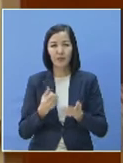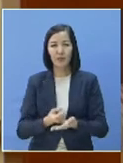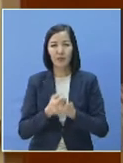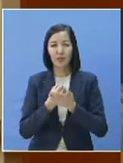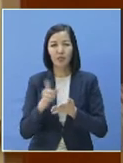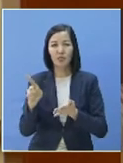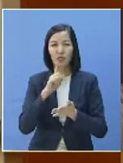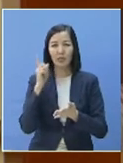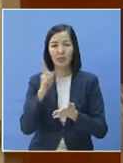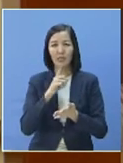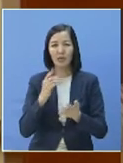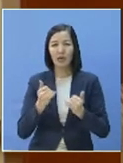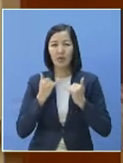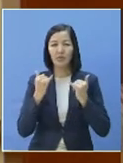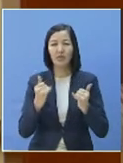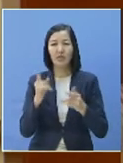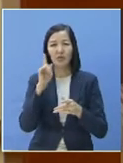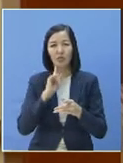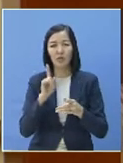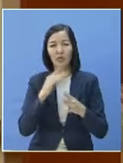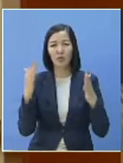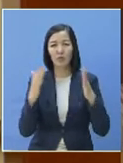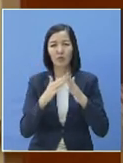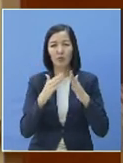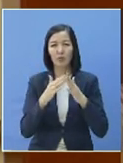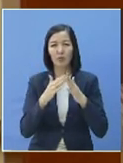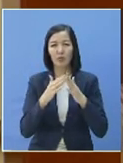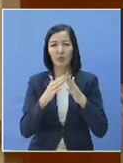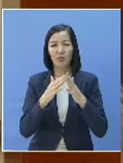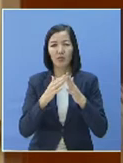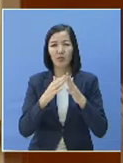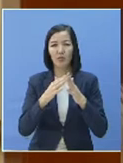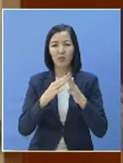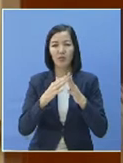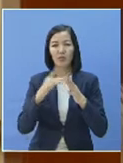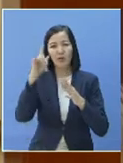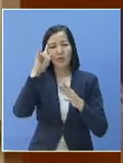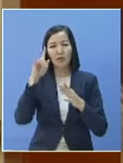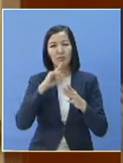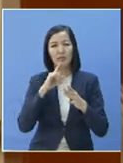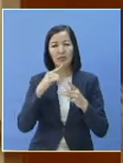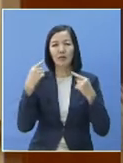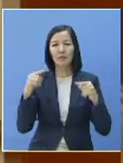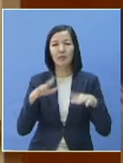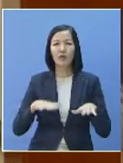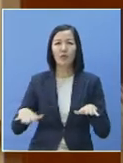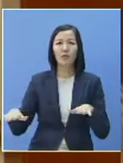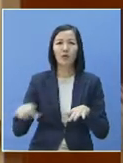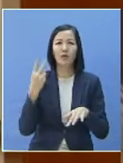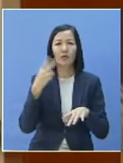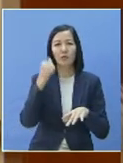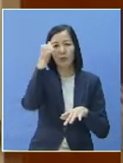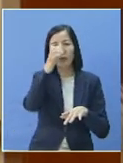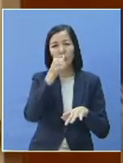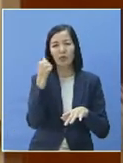қолдасаңыздар, жастарға арналған жалға берілетін баспананы еліміздің басқа да өңірлерінде 22 жылдан